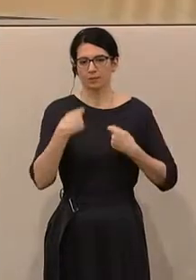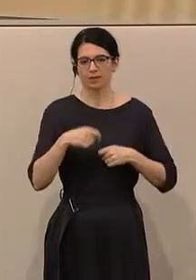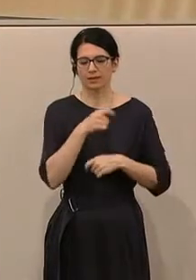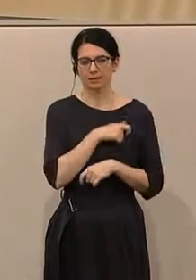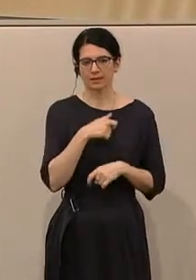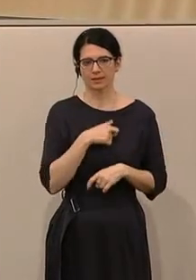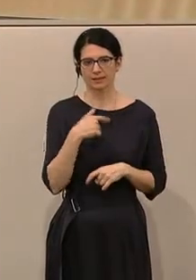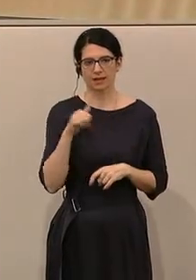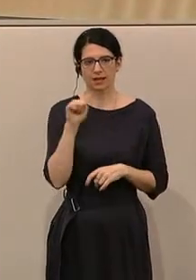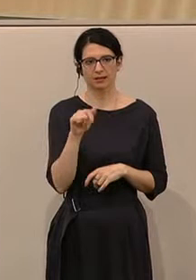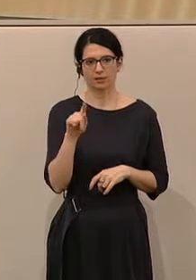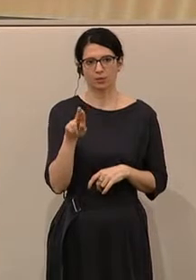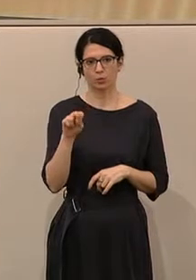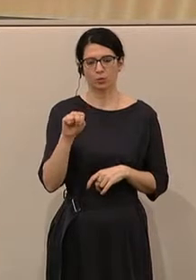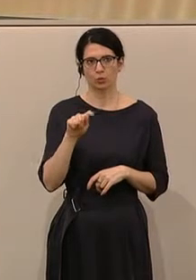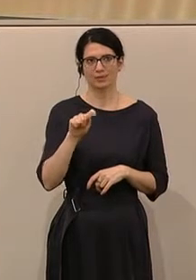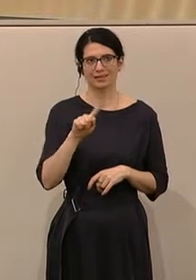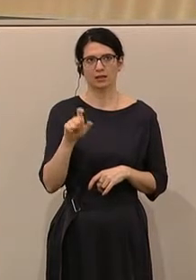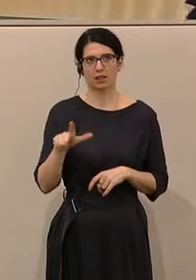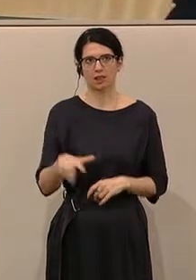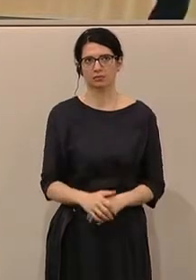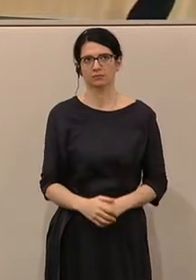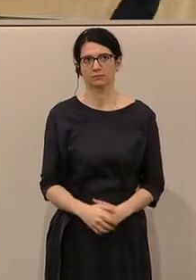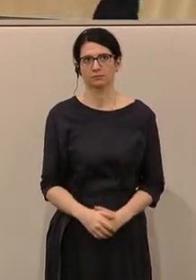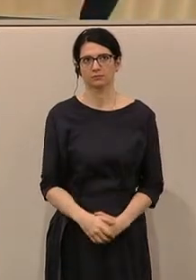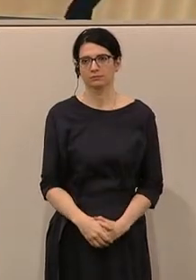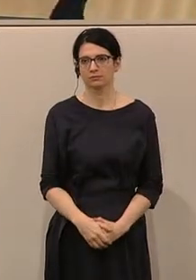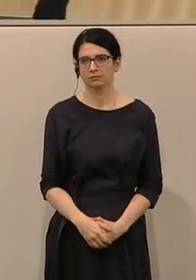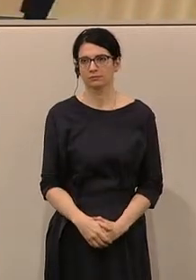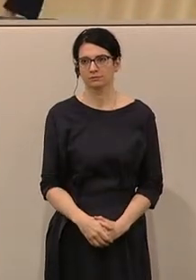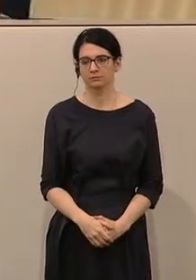Finanzministers die Schulden in Österreich zurückgegangen, sagt Kajan Kreiner.